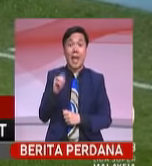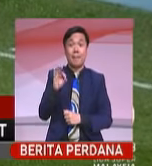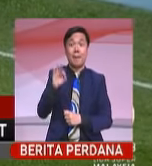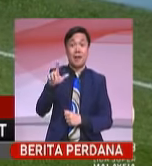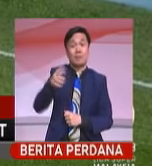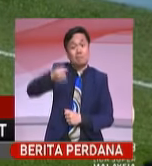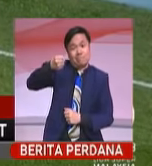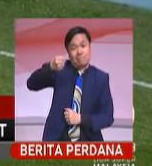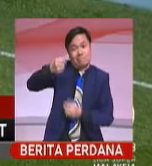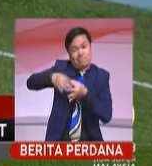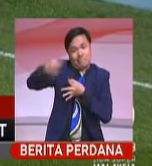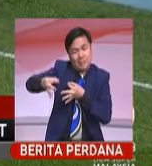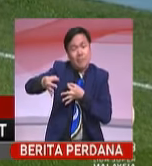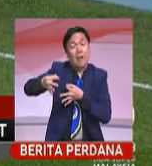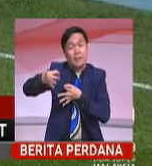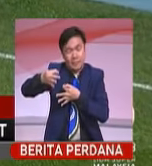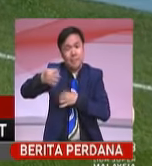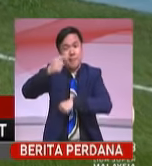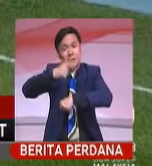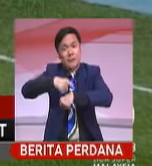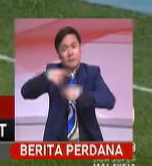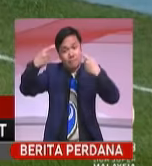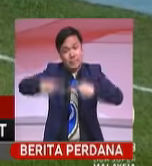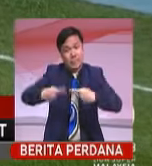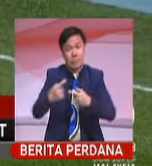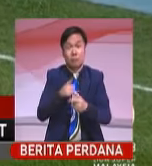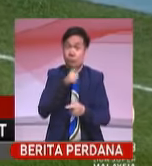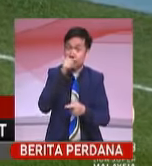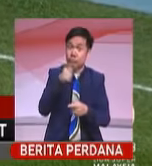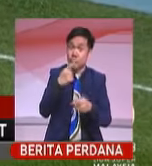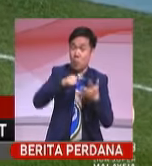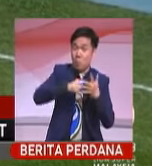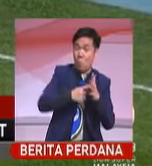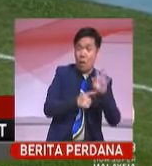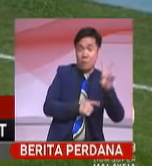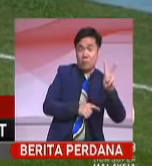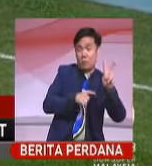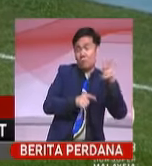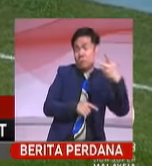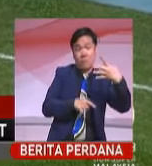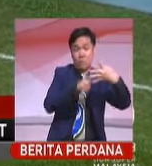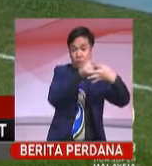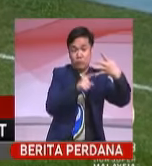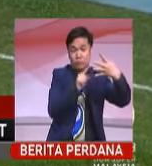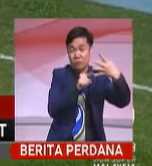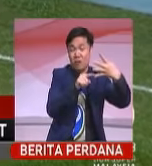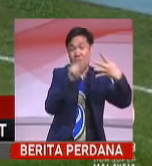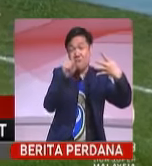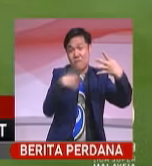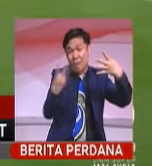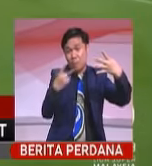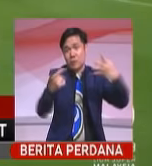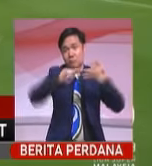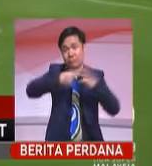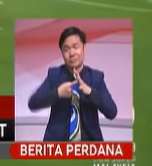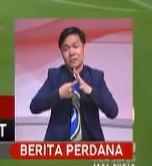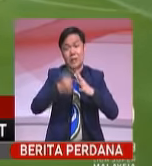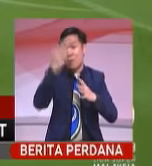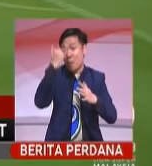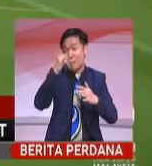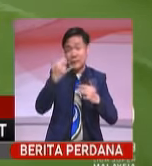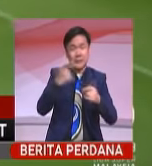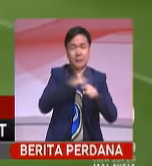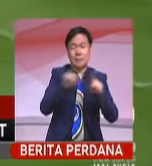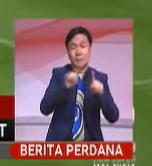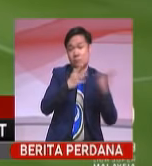penangguhan tarikh sepak mula Liga M yang sepatutnya bermula hujung Februari ini ke 5 Mac depan. Susulan keputusan kerajaan menyambung pelaksanaan